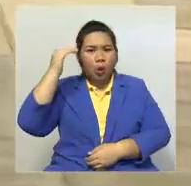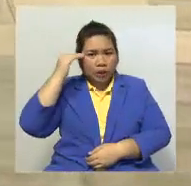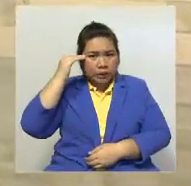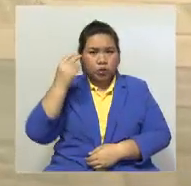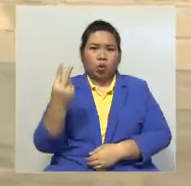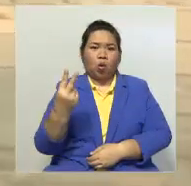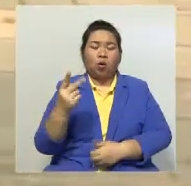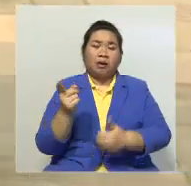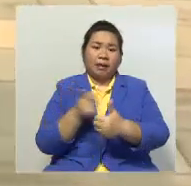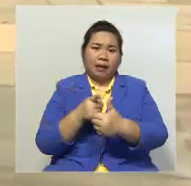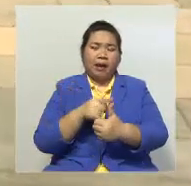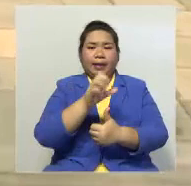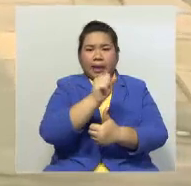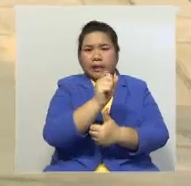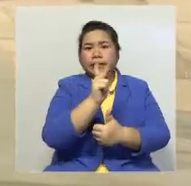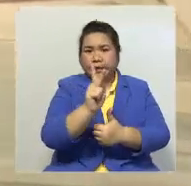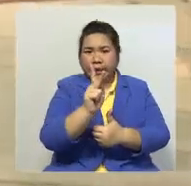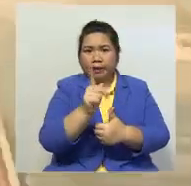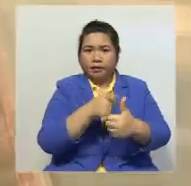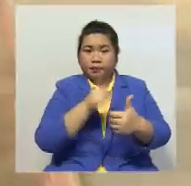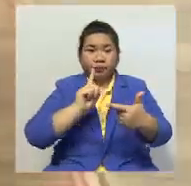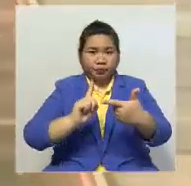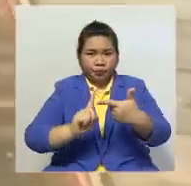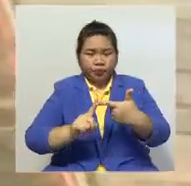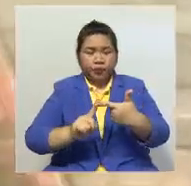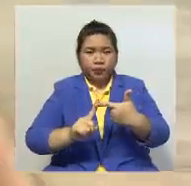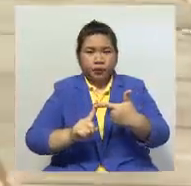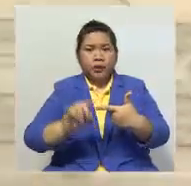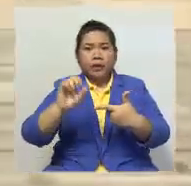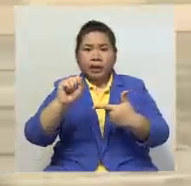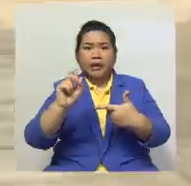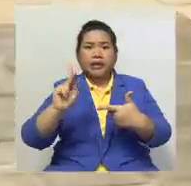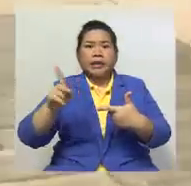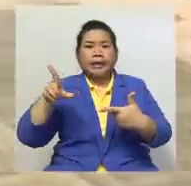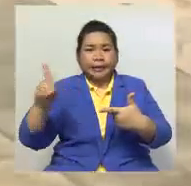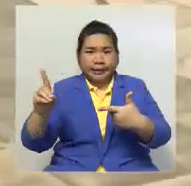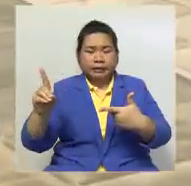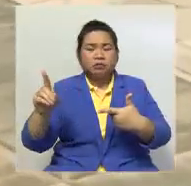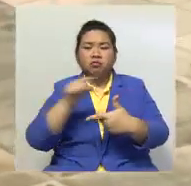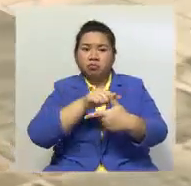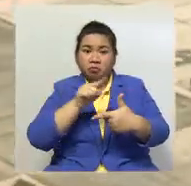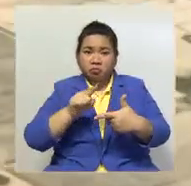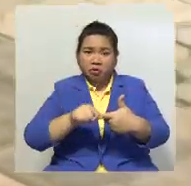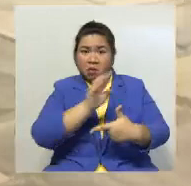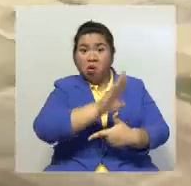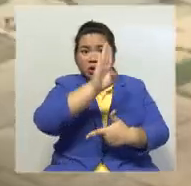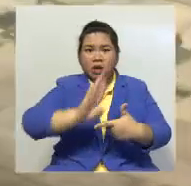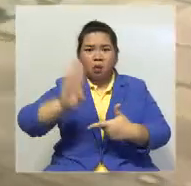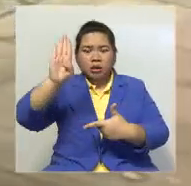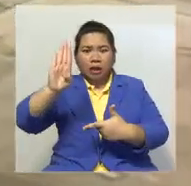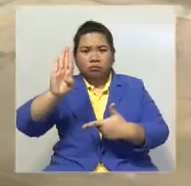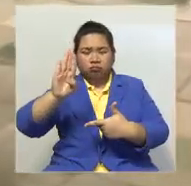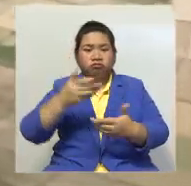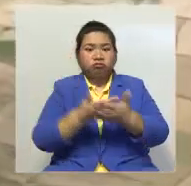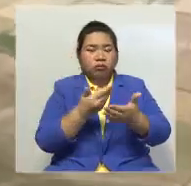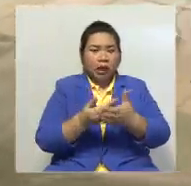ต้บริษัทแรกก็คือ SK Holding และอีก1บริษัทก็คือ SK Discovery 2บริษัทเนี่ยเขาถือหุ้น